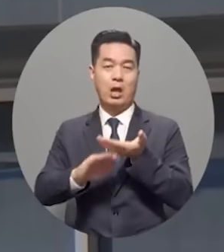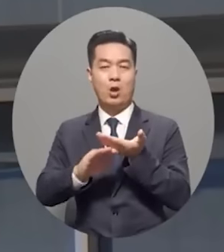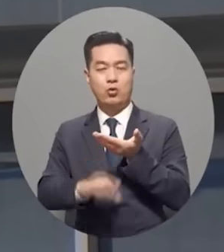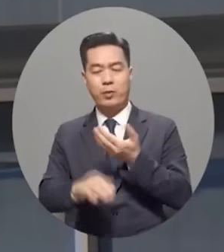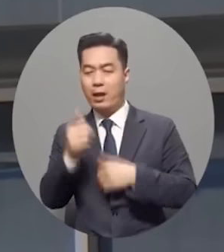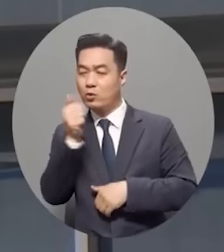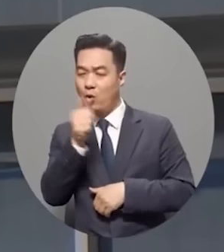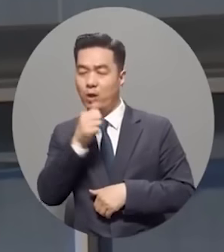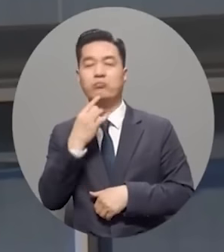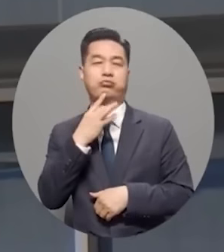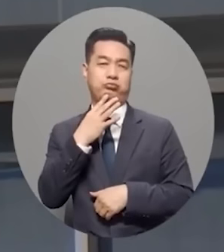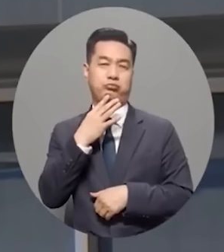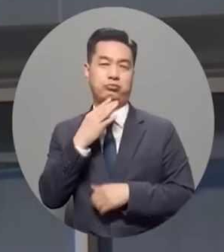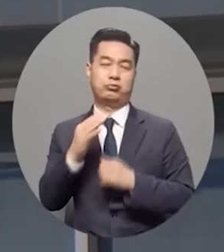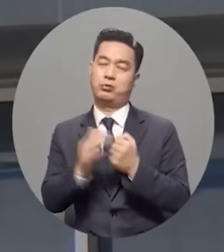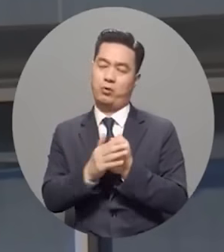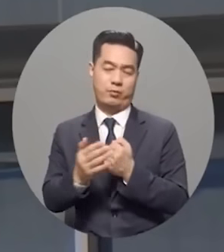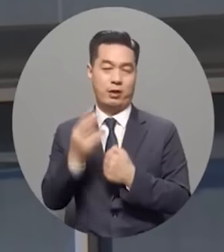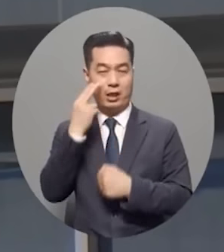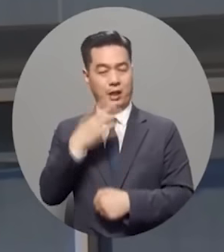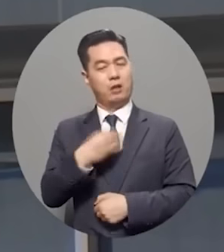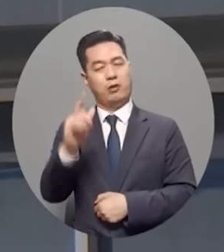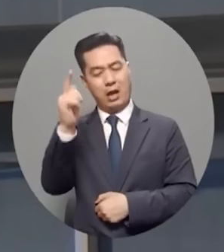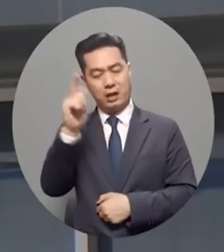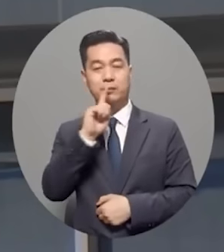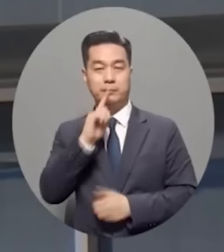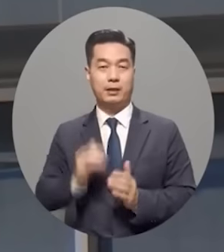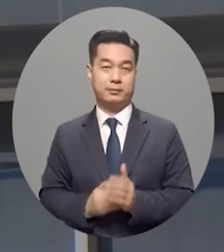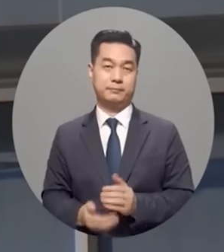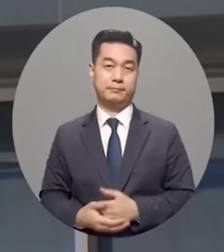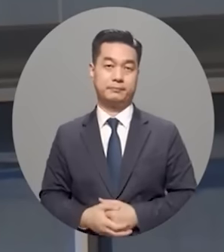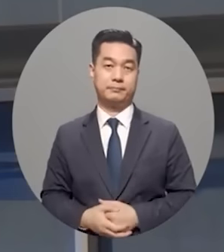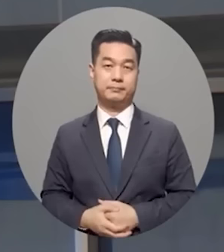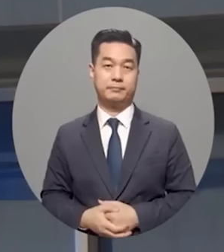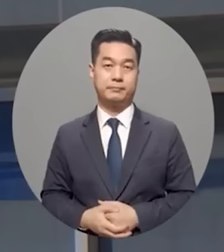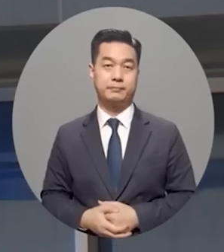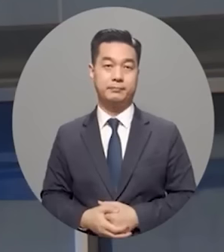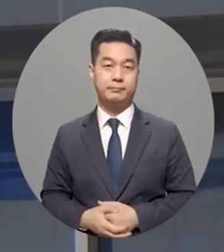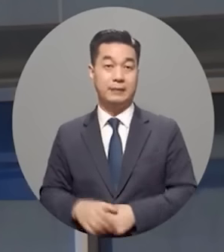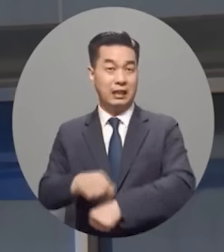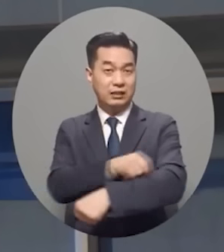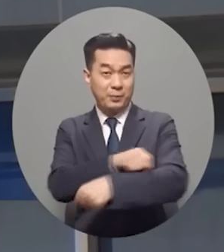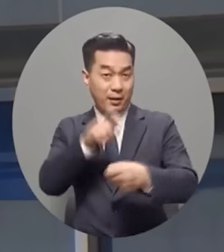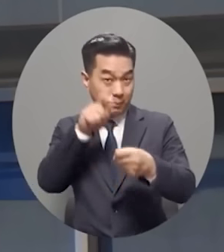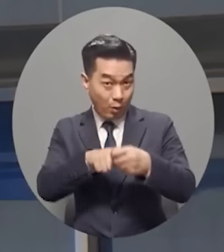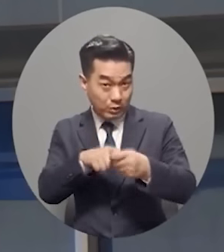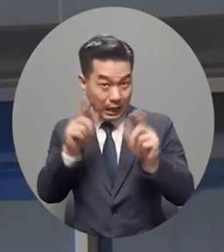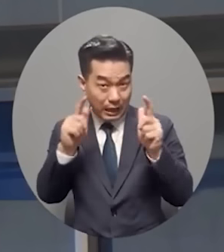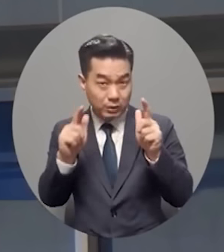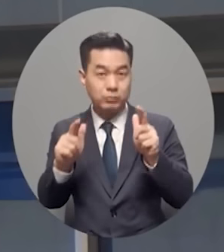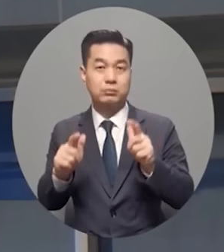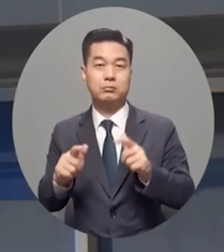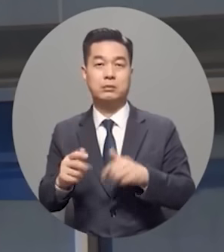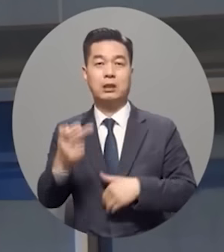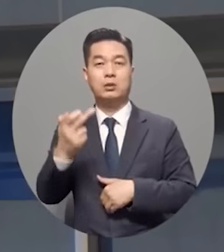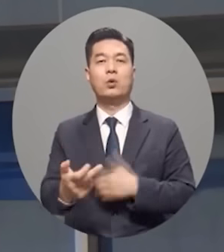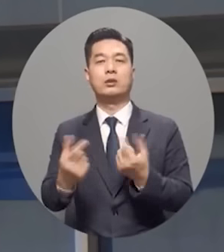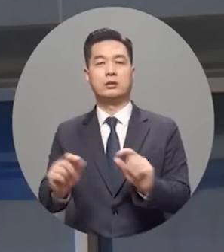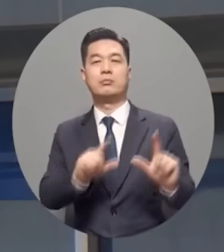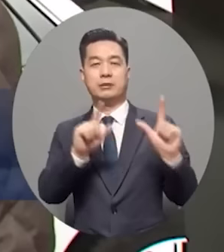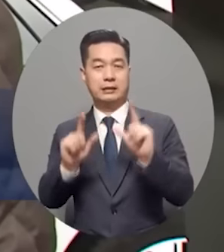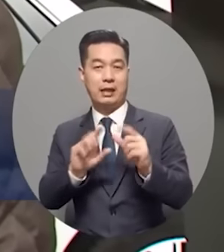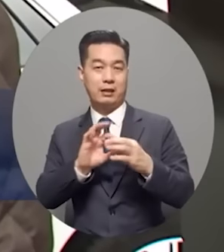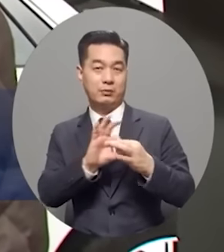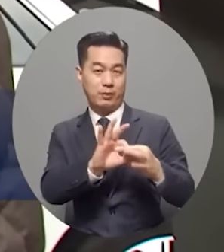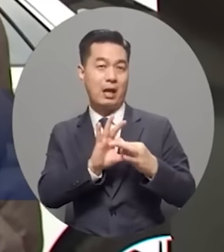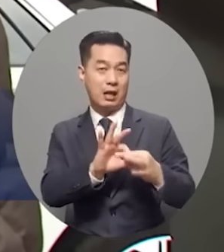소개하려던 것일 뿐 의도는 없었다고 해명했습니다. 뭐 특별한 의도를 가지고 한 건 아니고 그 내가